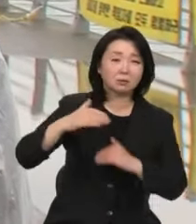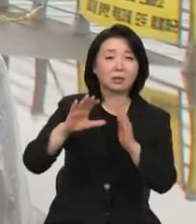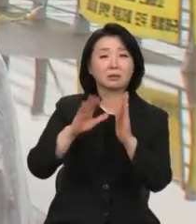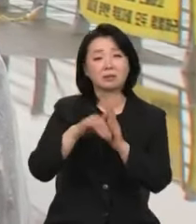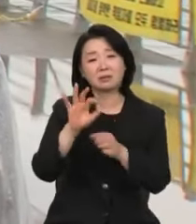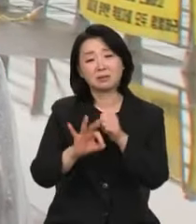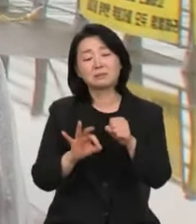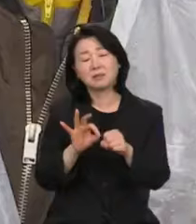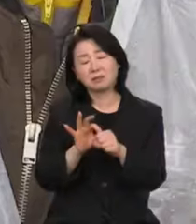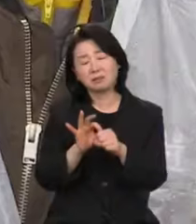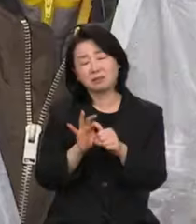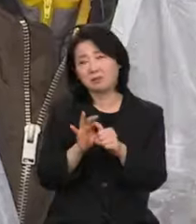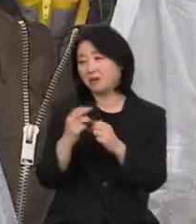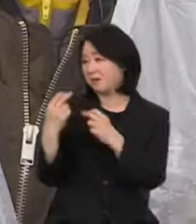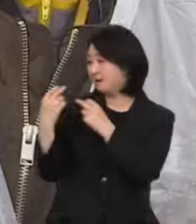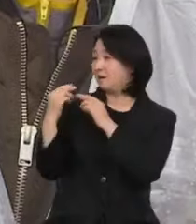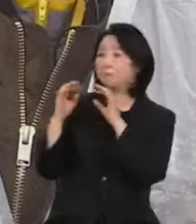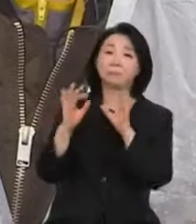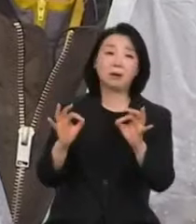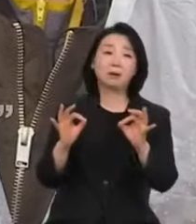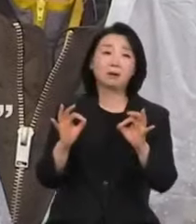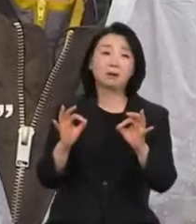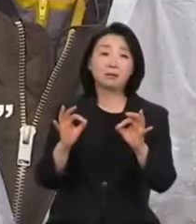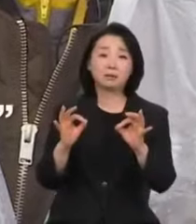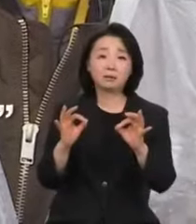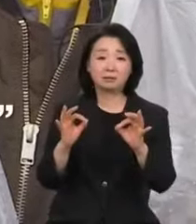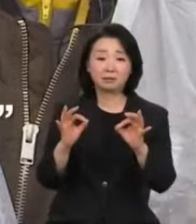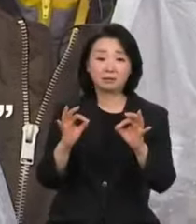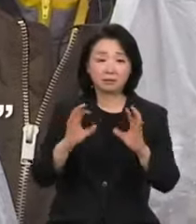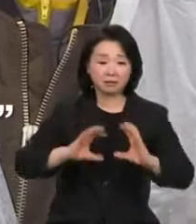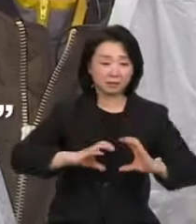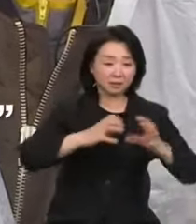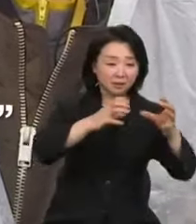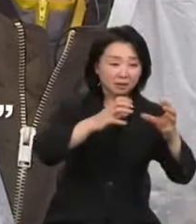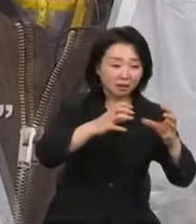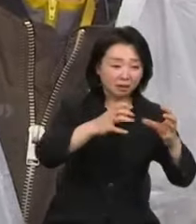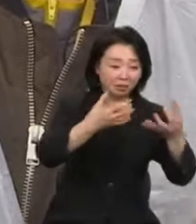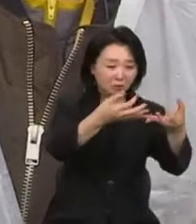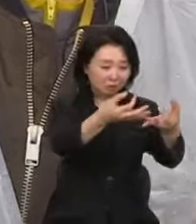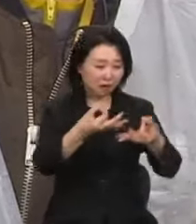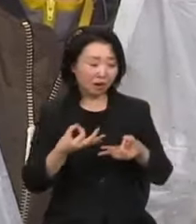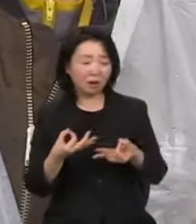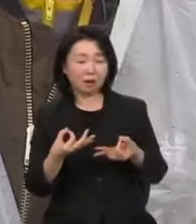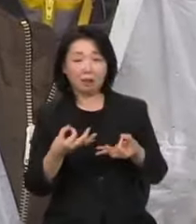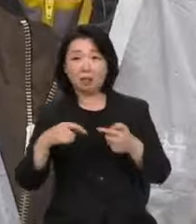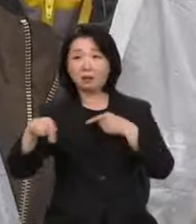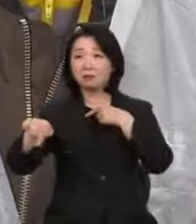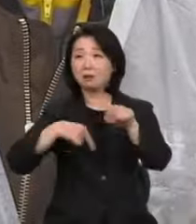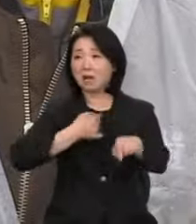10년의 발걸음. 그런데 세상은 저희들을 정치꾼으로 몰고 오히려